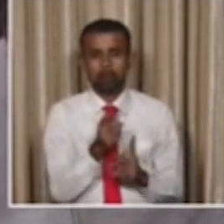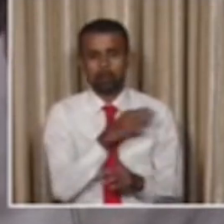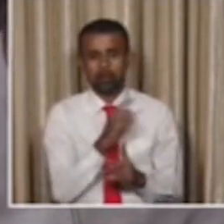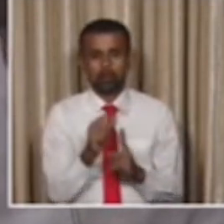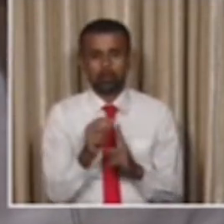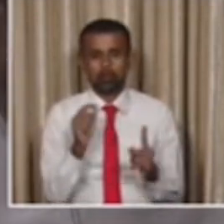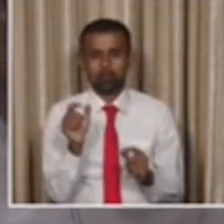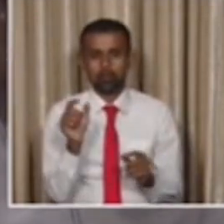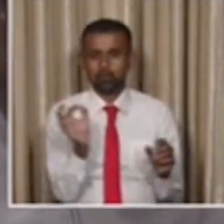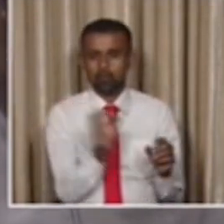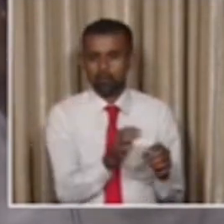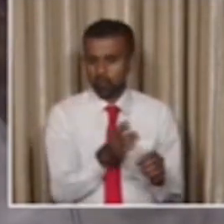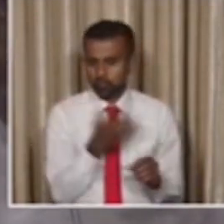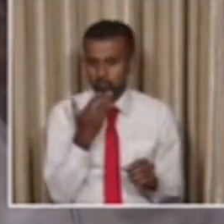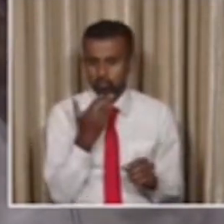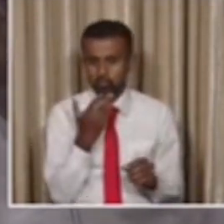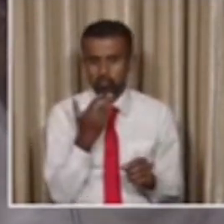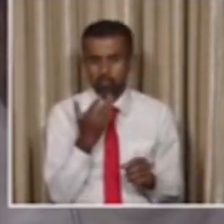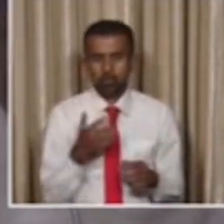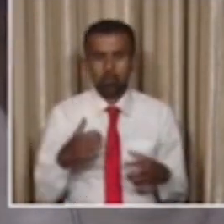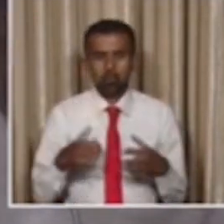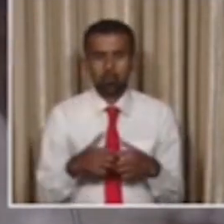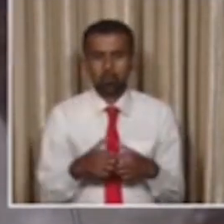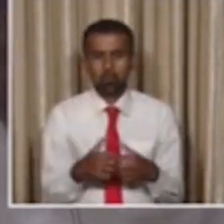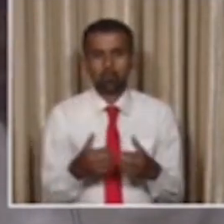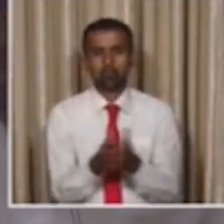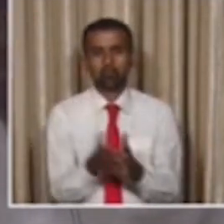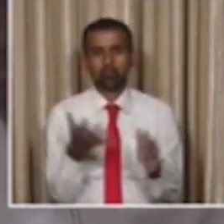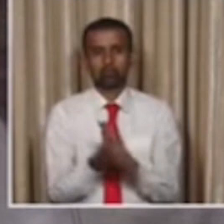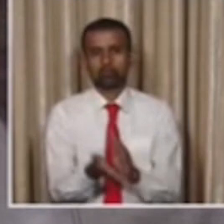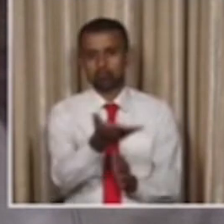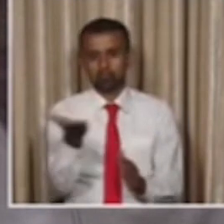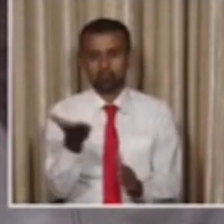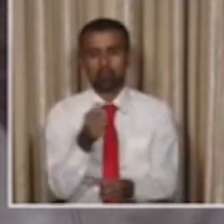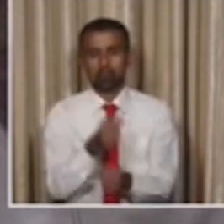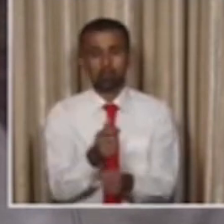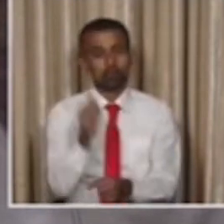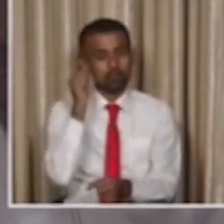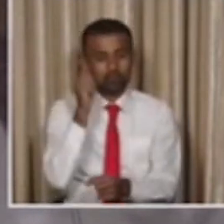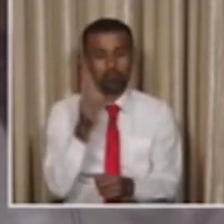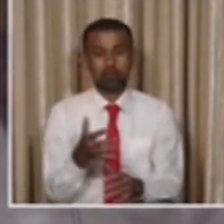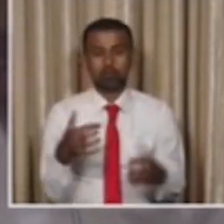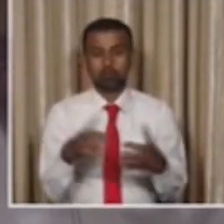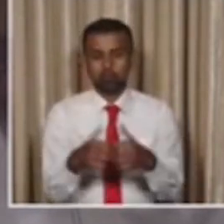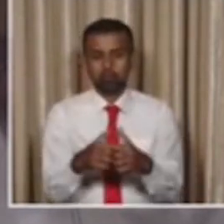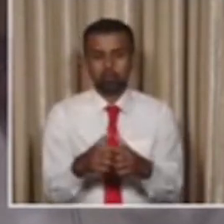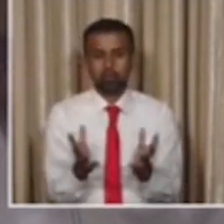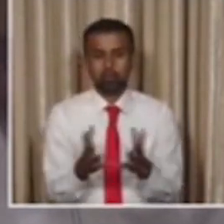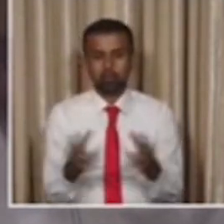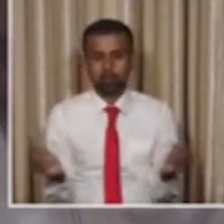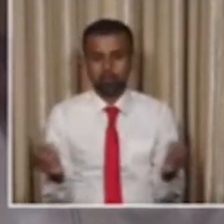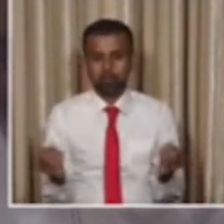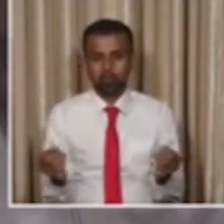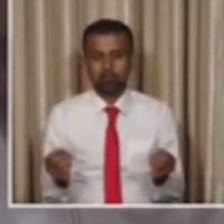පත් කර දෙයක්. ඒක තියන්න බැරි හිරවිල්ල කරේ ඔබතුමා ළමයි ආණ්ඩු කාලේ. ඒ හිරවිල්ලෙන් ගොඩ එන්න